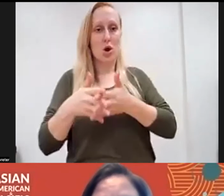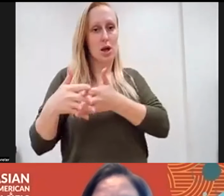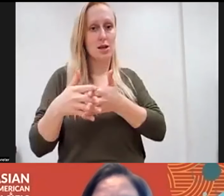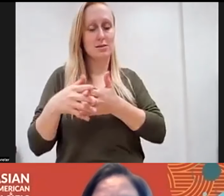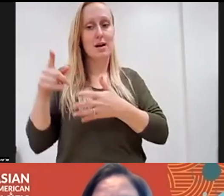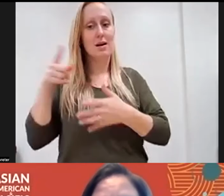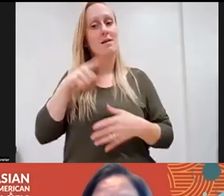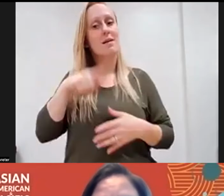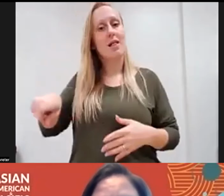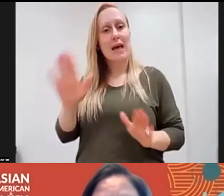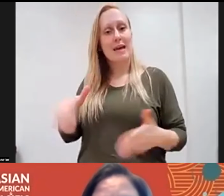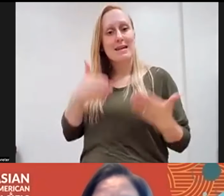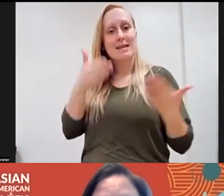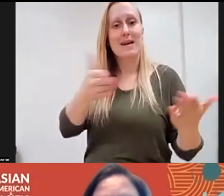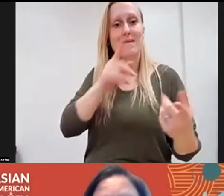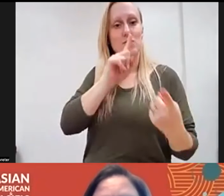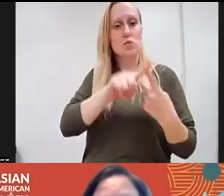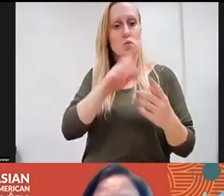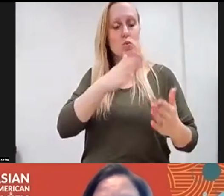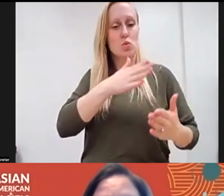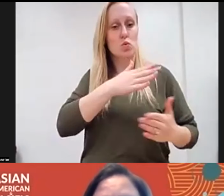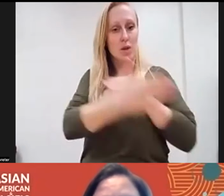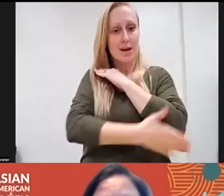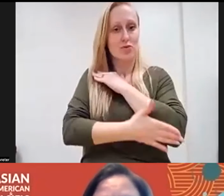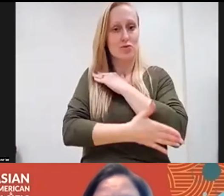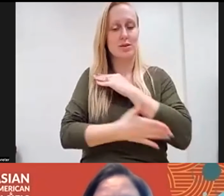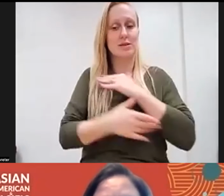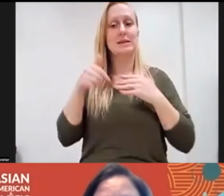المتحدة الأمريكية لا يمكنهم التصويت للرئيس.